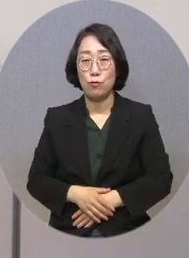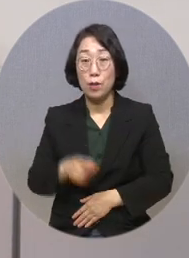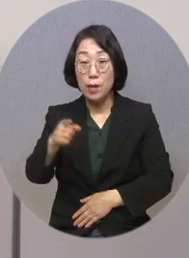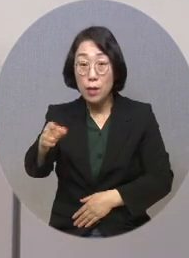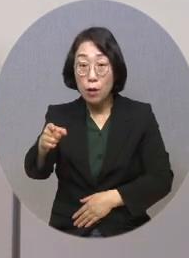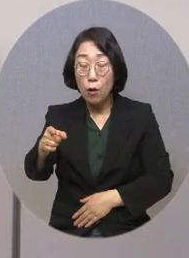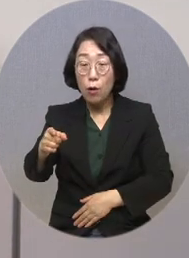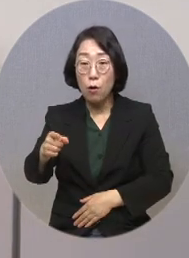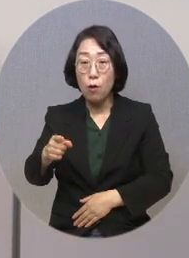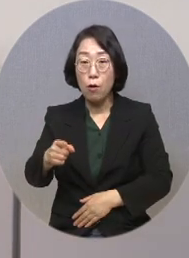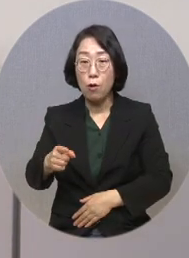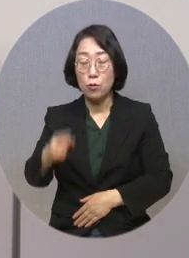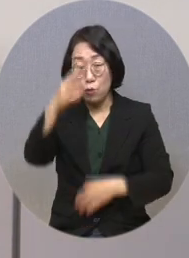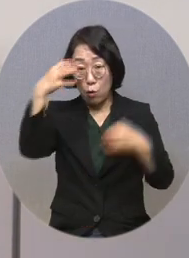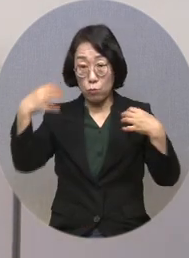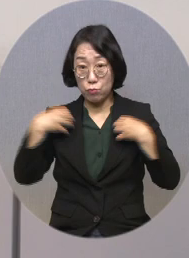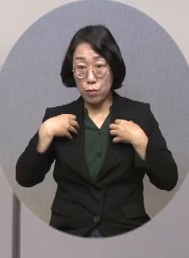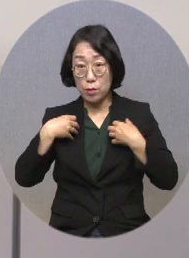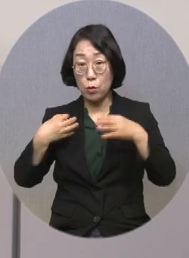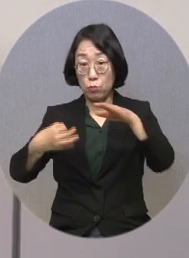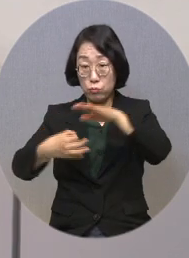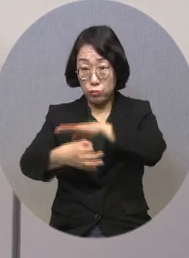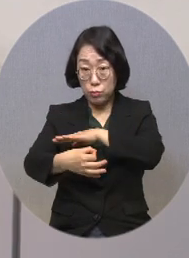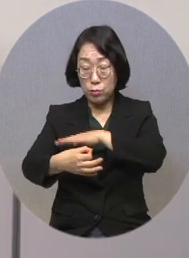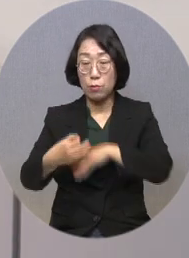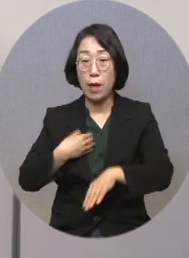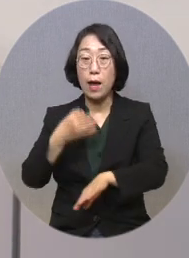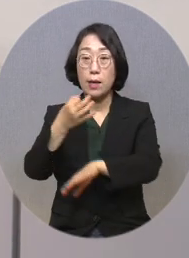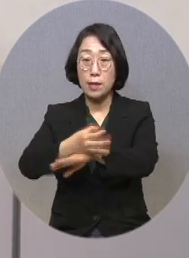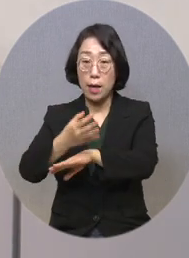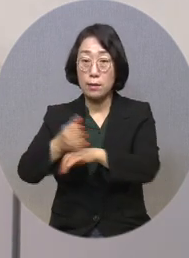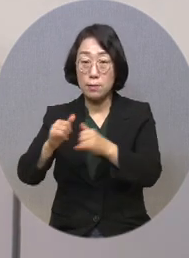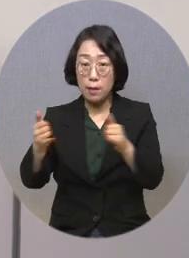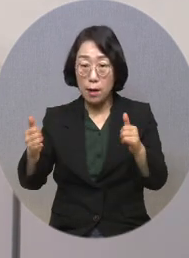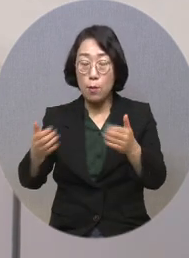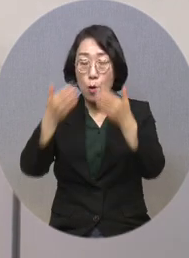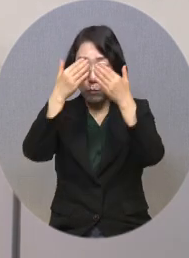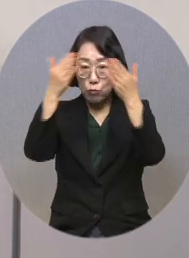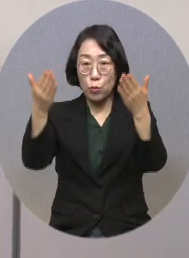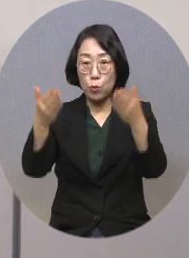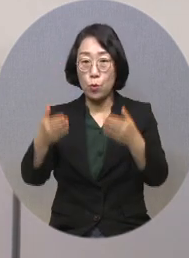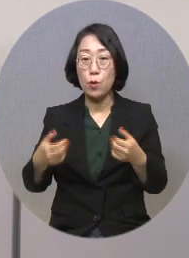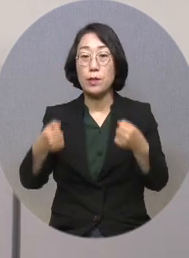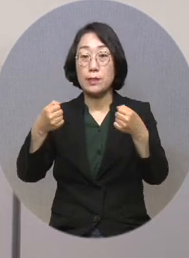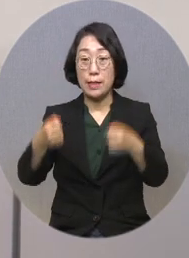지원해줌으로써 소비자는 많은 물건을 구입해도 무료로